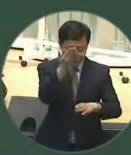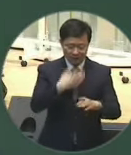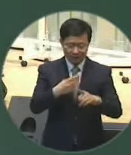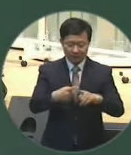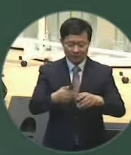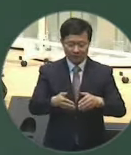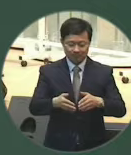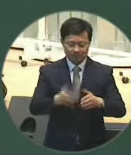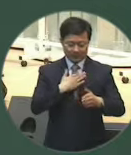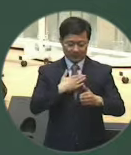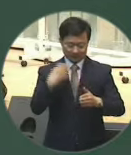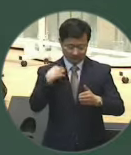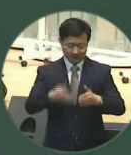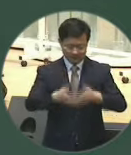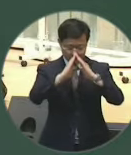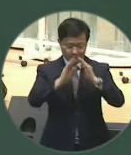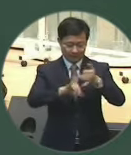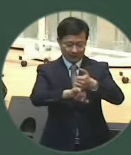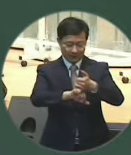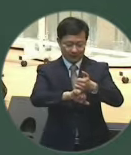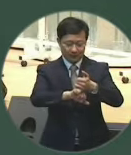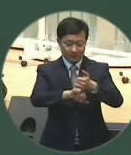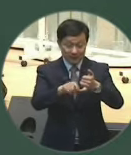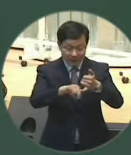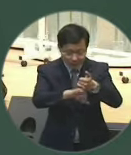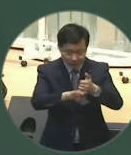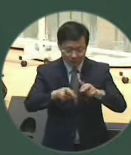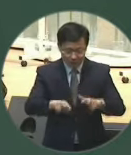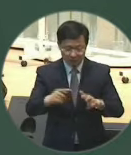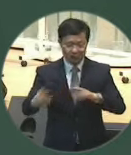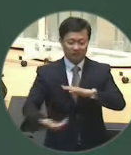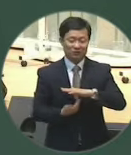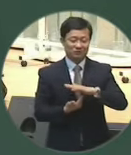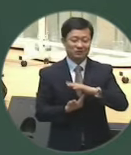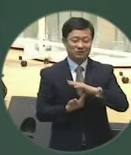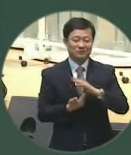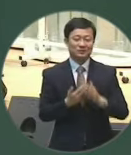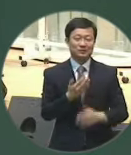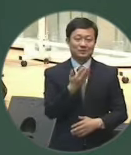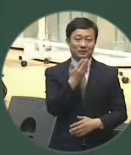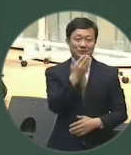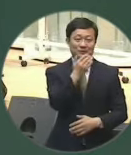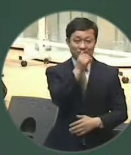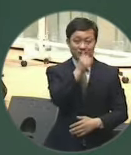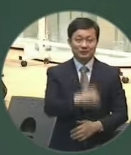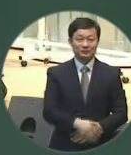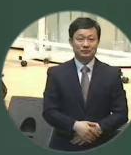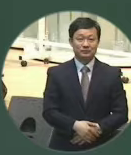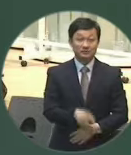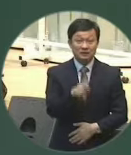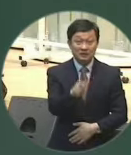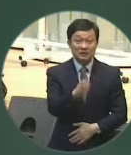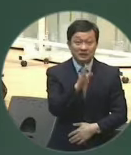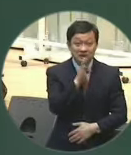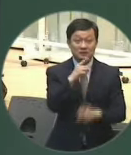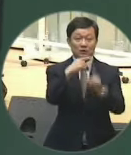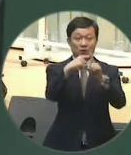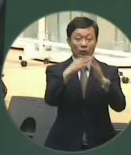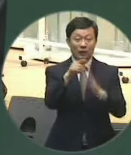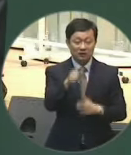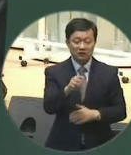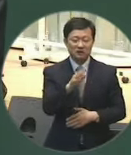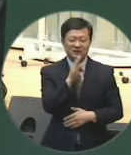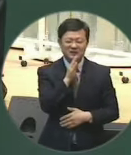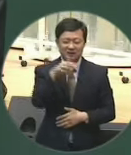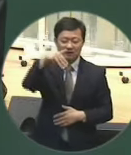교회를 내가 세울 것이라. And you are Peter and I will build my church upon this rock. 그게 교회요. 총회입니다.